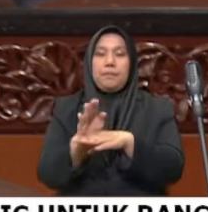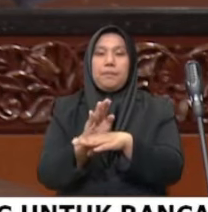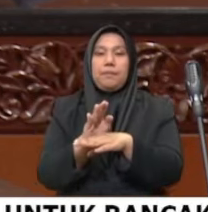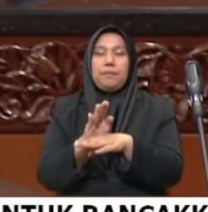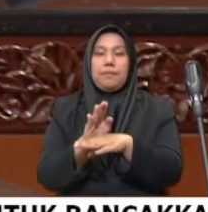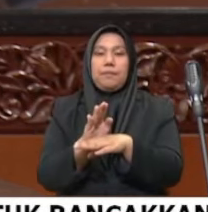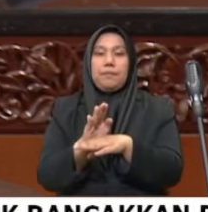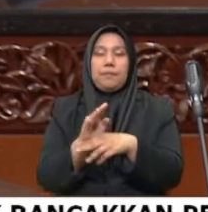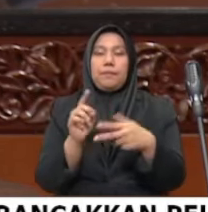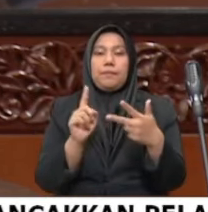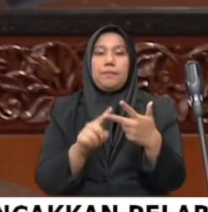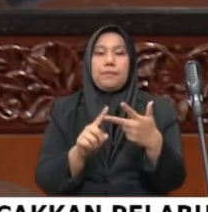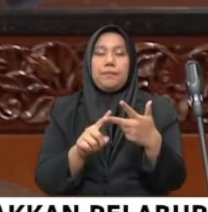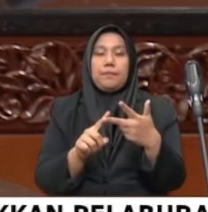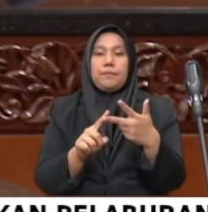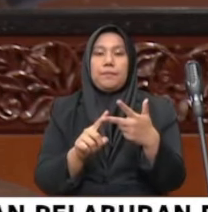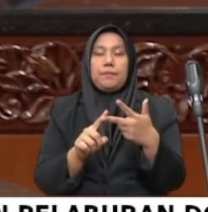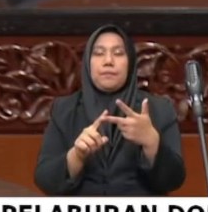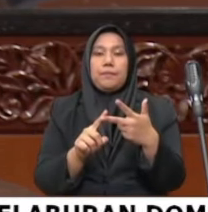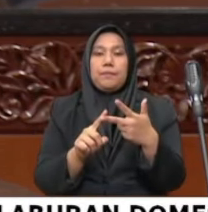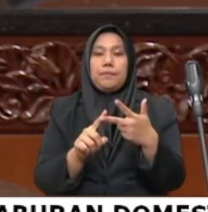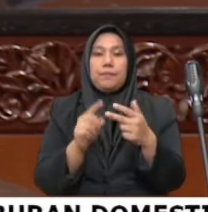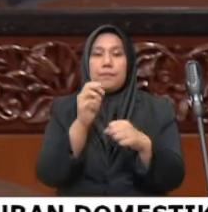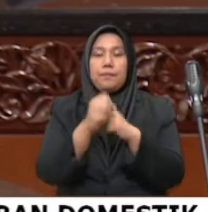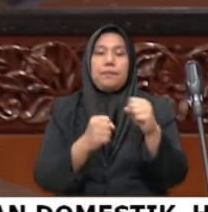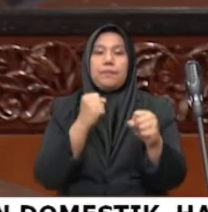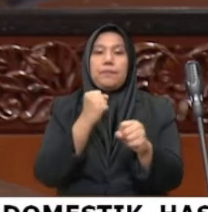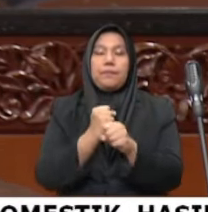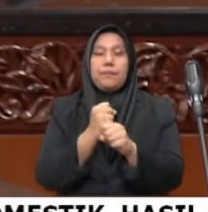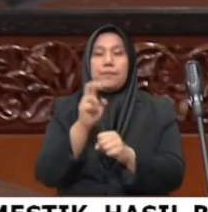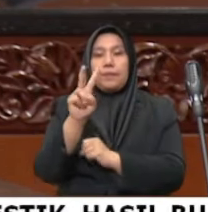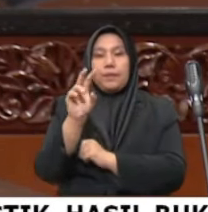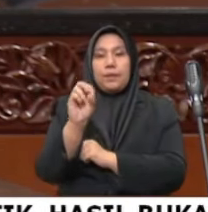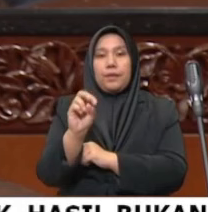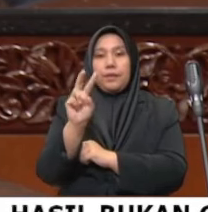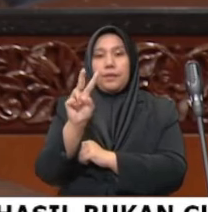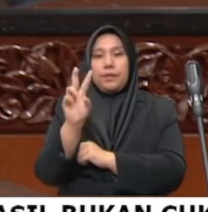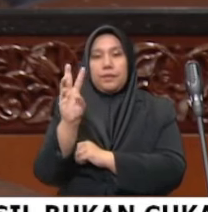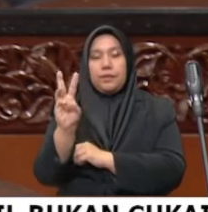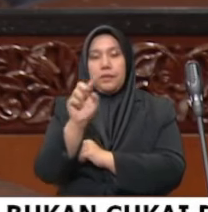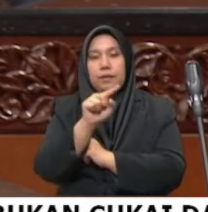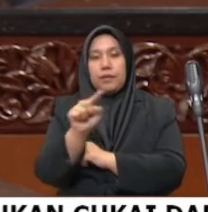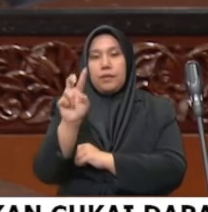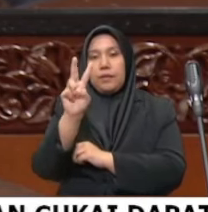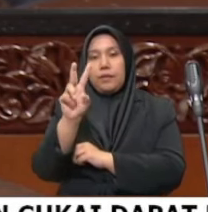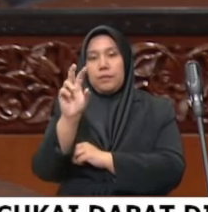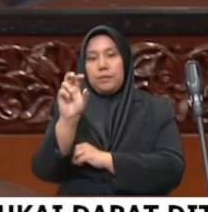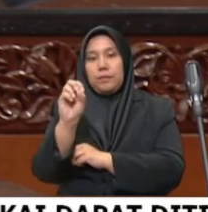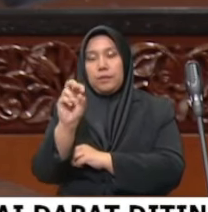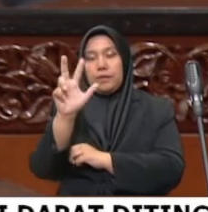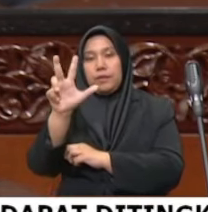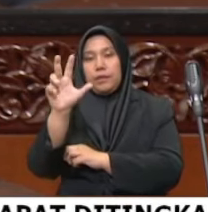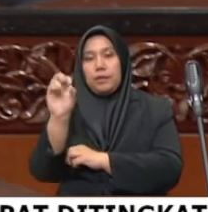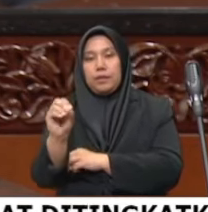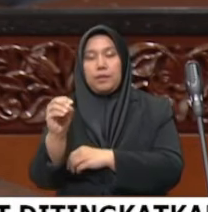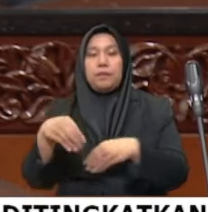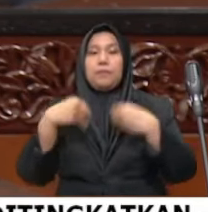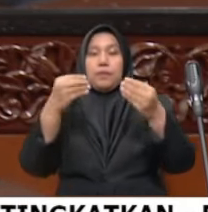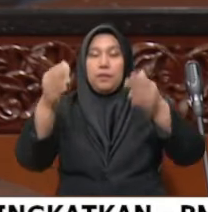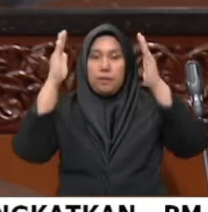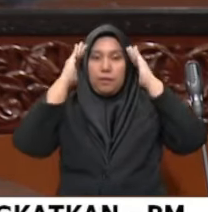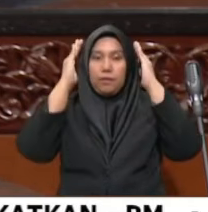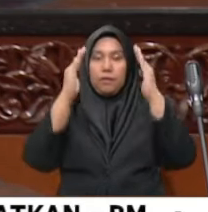fasa ketiga pula dilaksanakan dari tahun 2026 hingga tahun 2030 yang akan memberikan